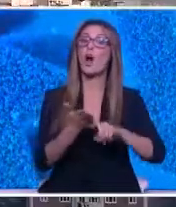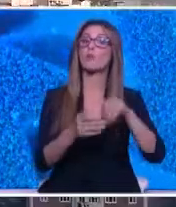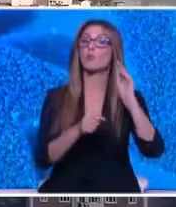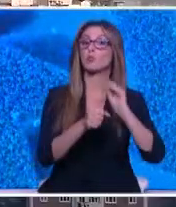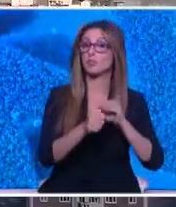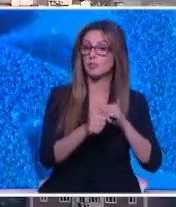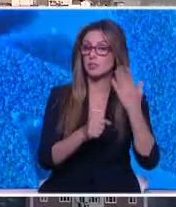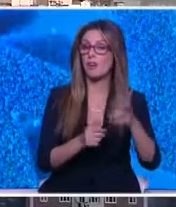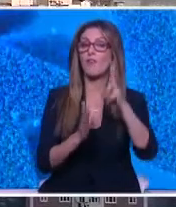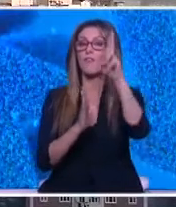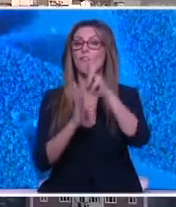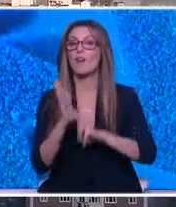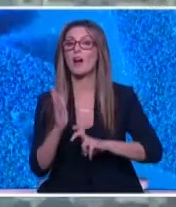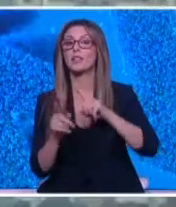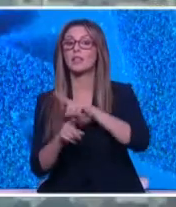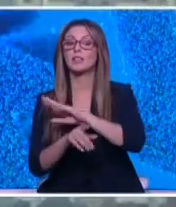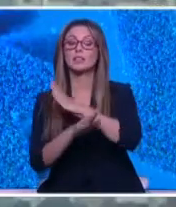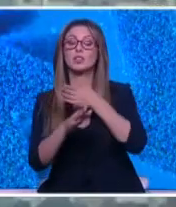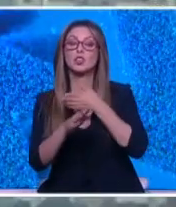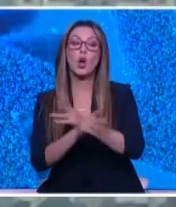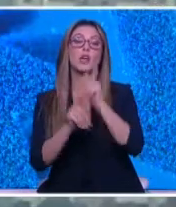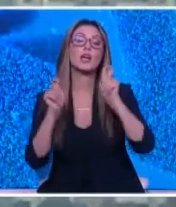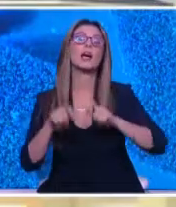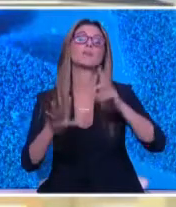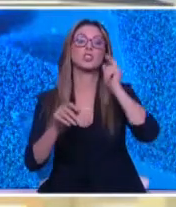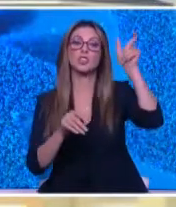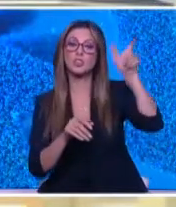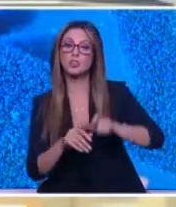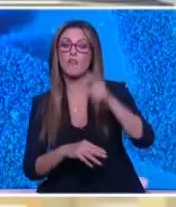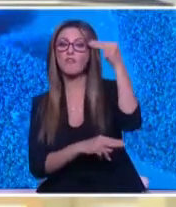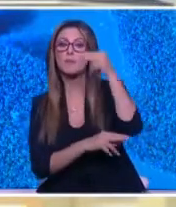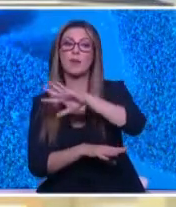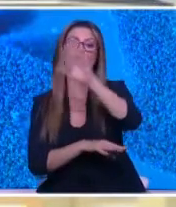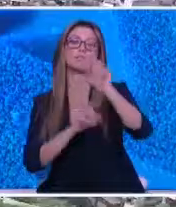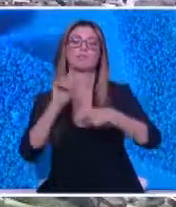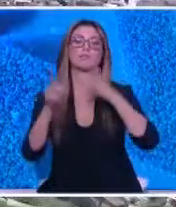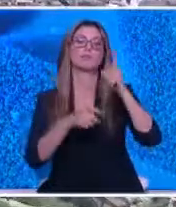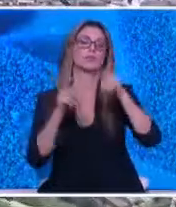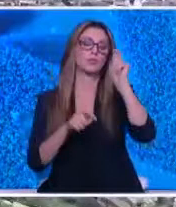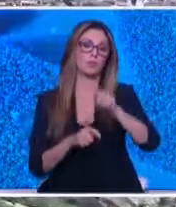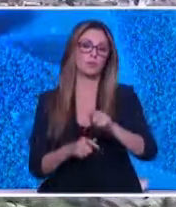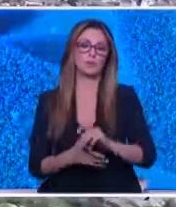üzere vergisel yükümlülüklerini yerine getirmeyen şahıs ve firmaların tespiti gerçekleştirildi.